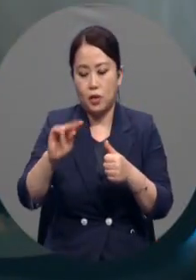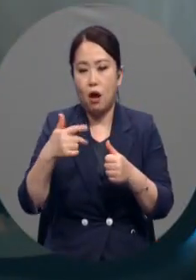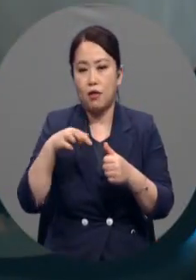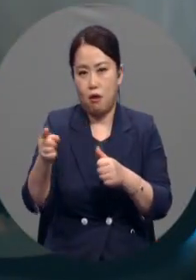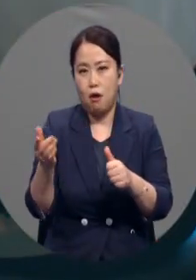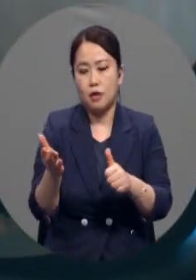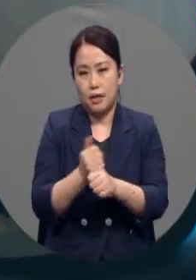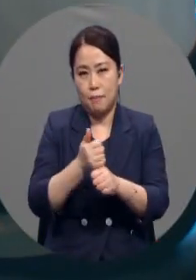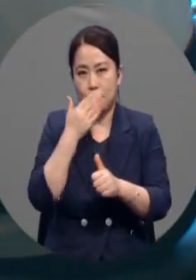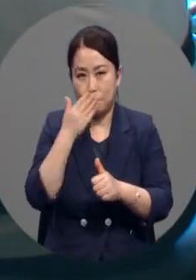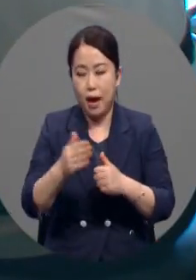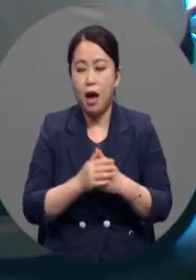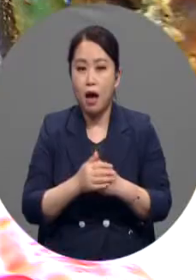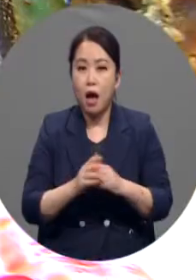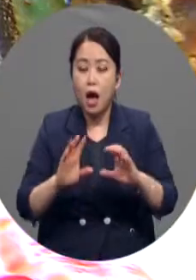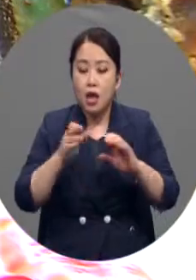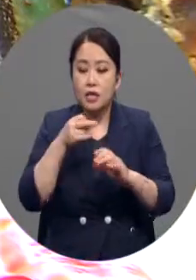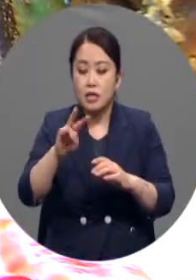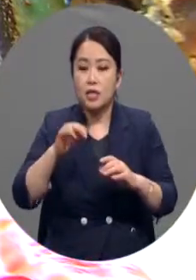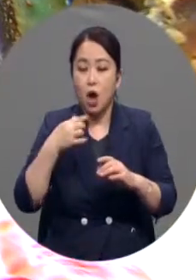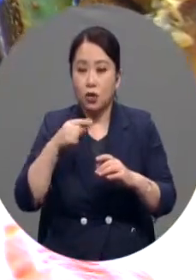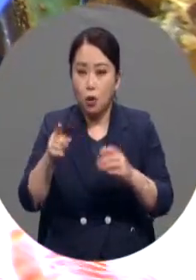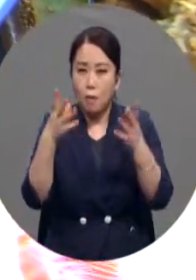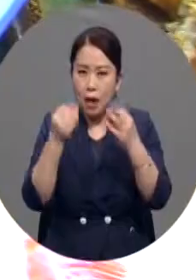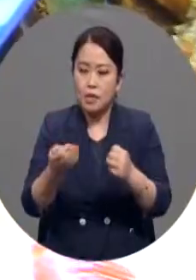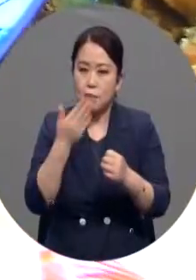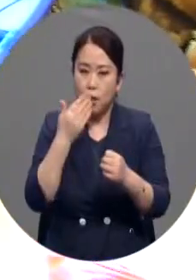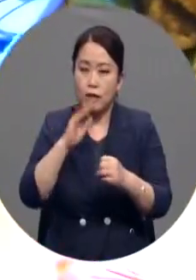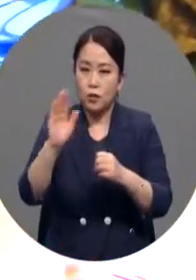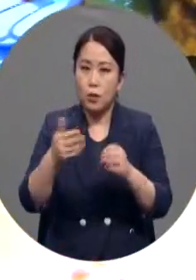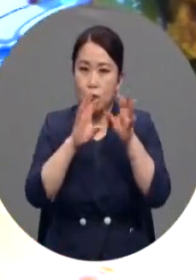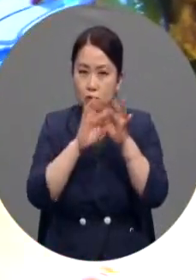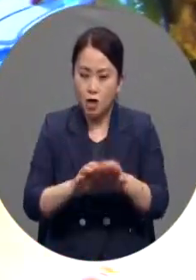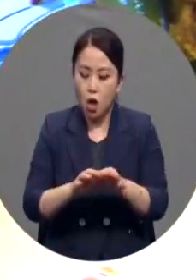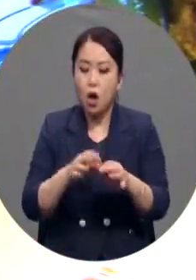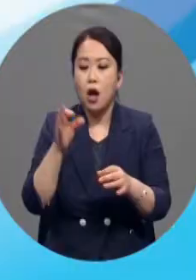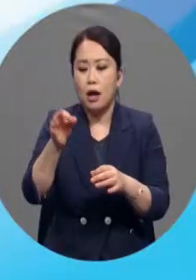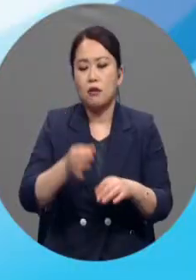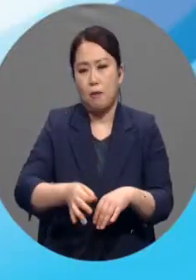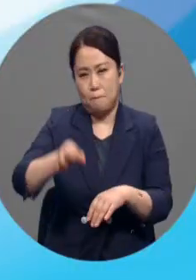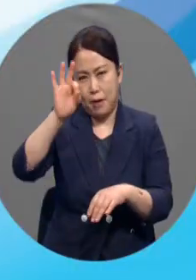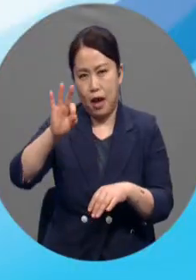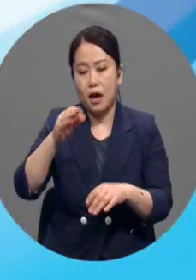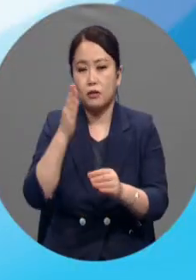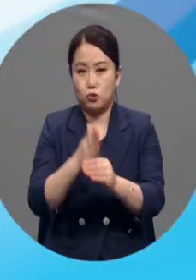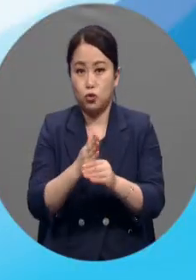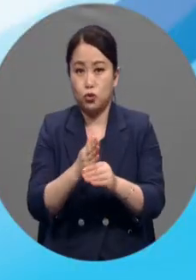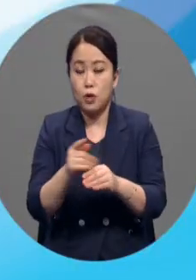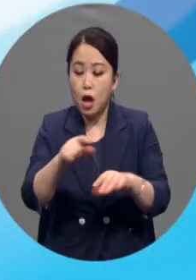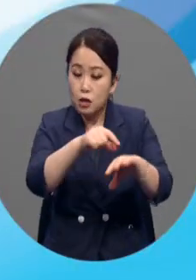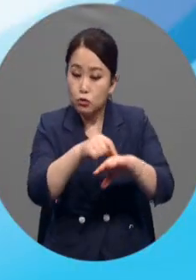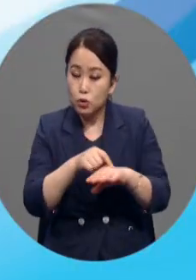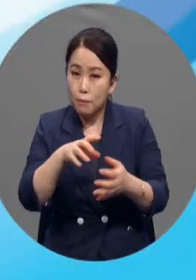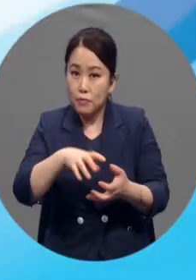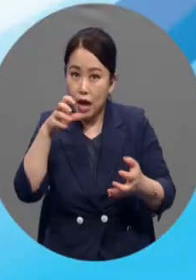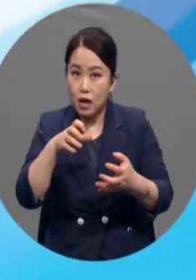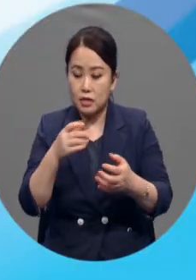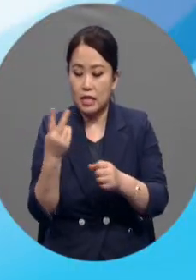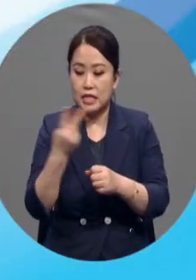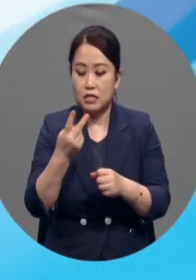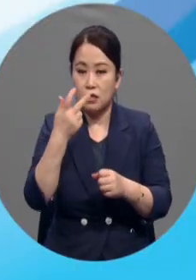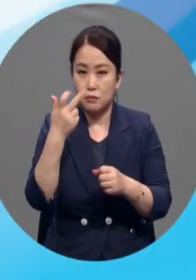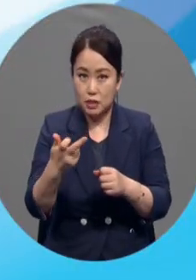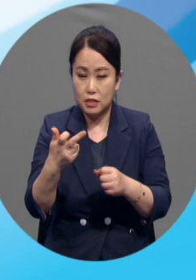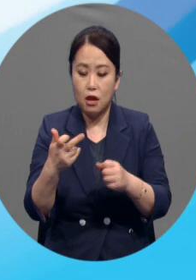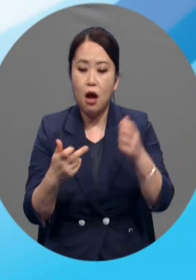연애 된 국내 소비자 수요가 늘어나면서 최근 연어 가격도 급등하는 추세입니다 연어 쉼 양은 지난 2017년 3만여 톤에서